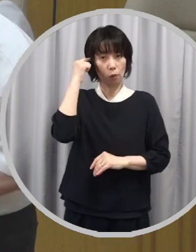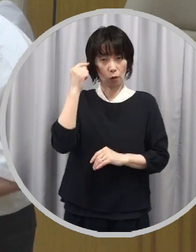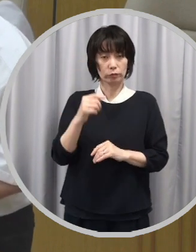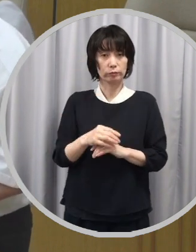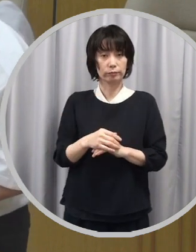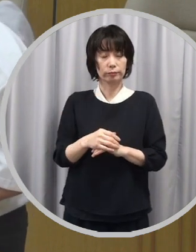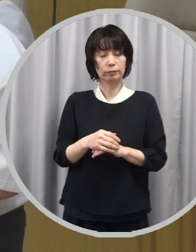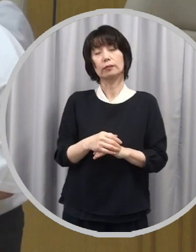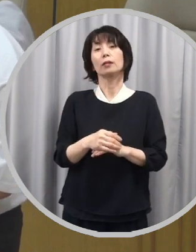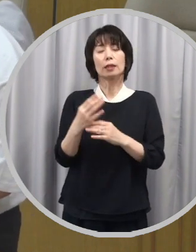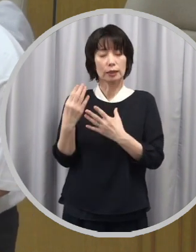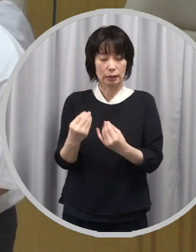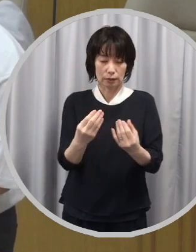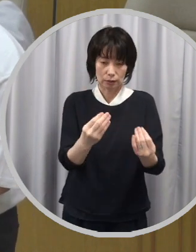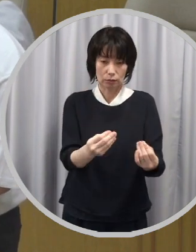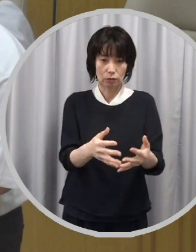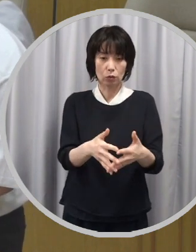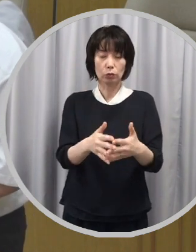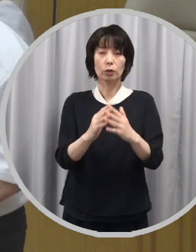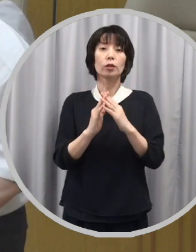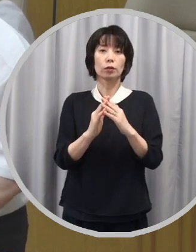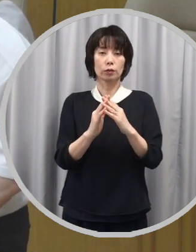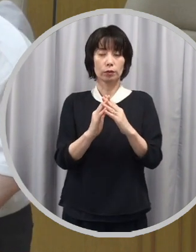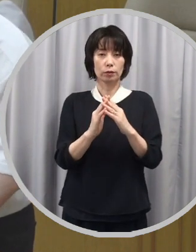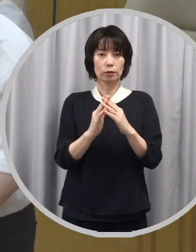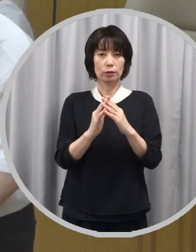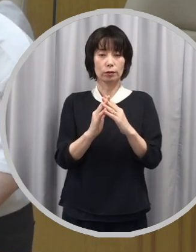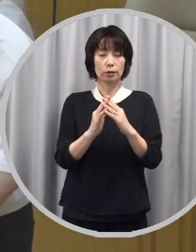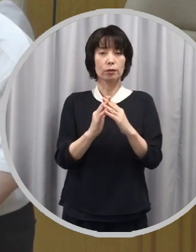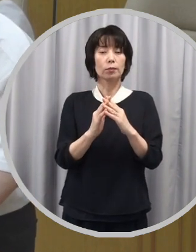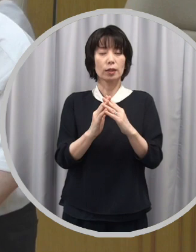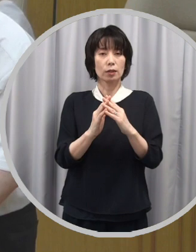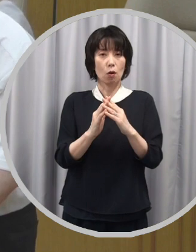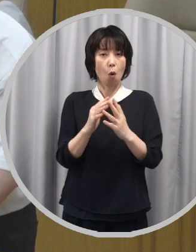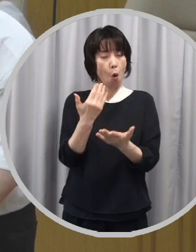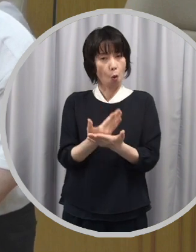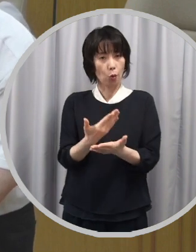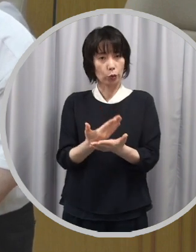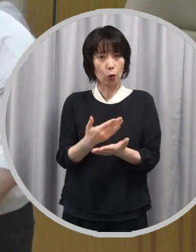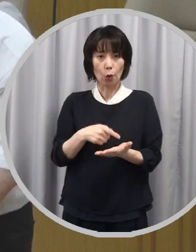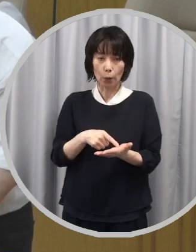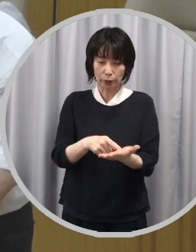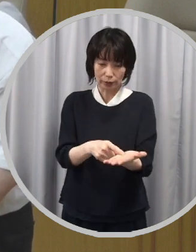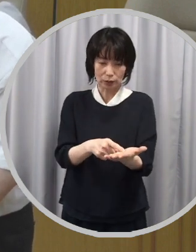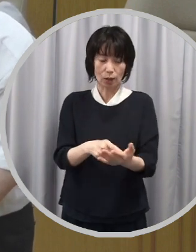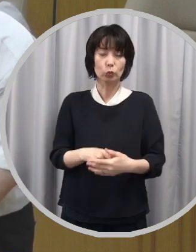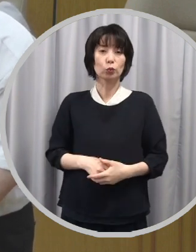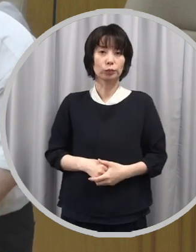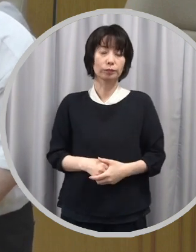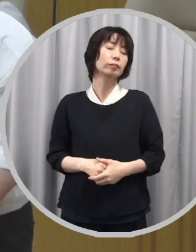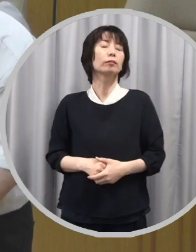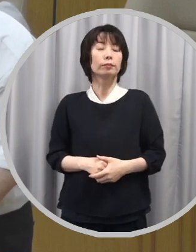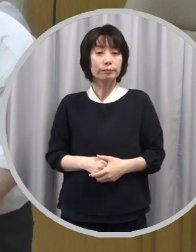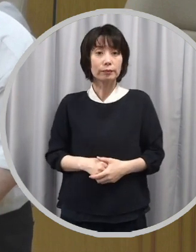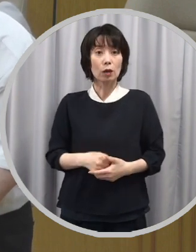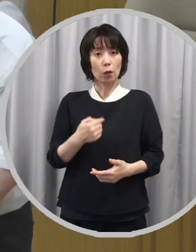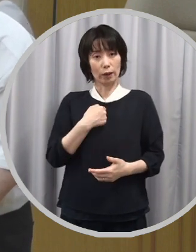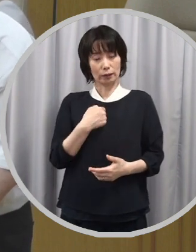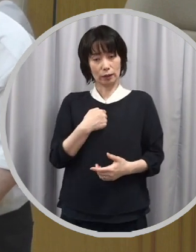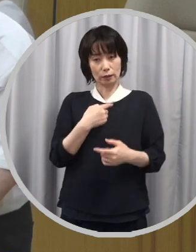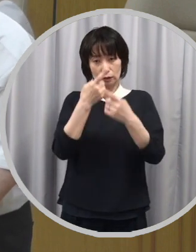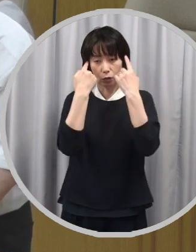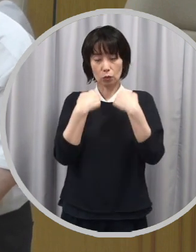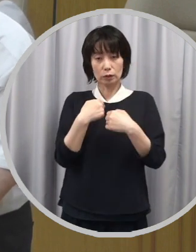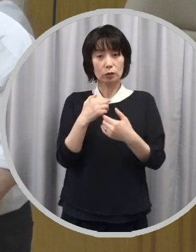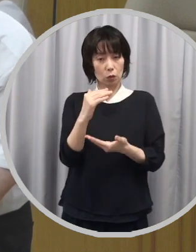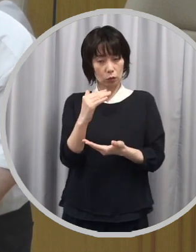しっかりと取り組んでいただくことを要望いたします。 私事です